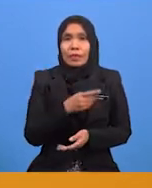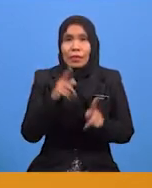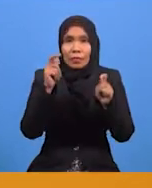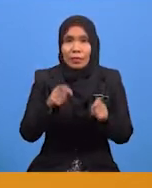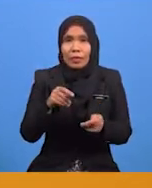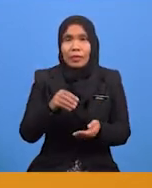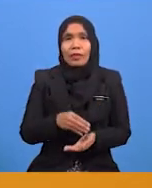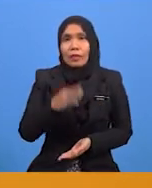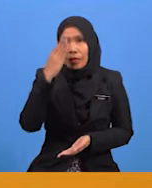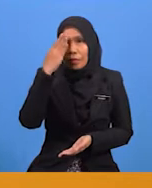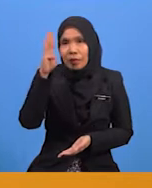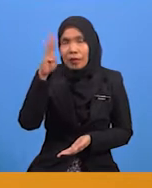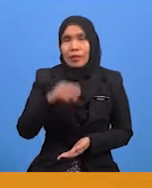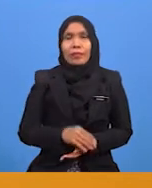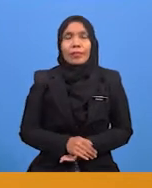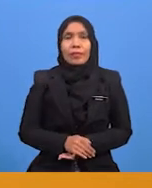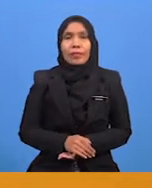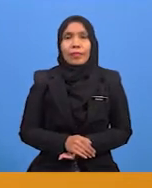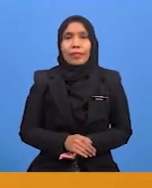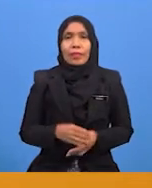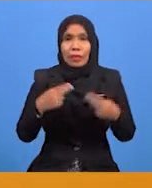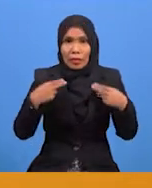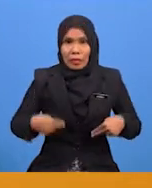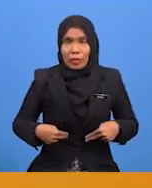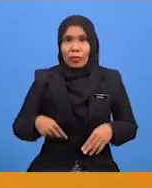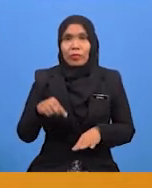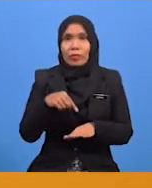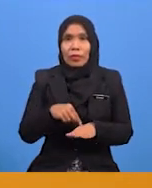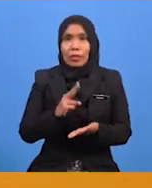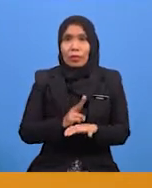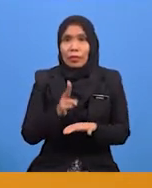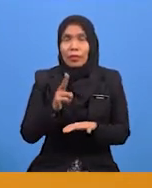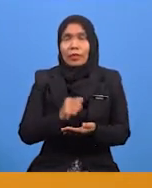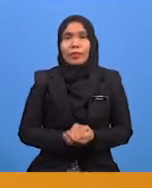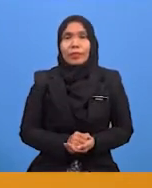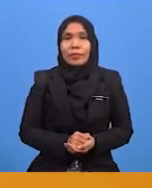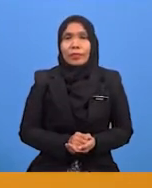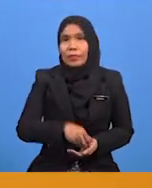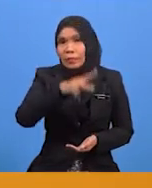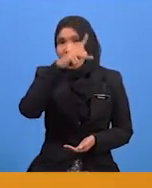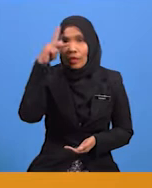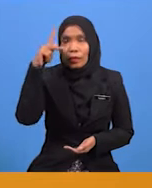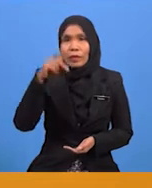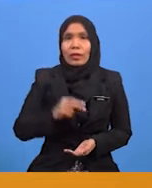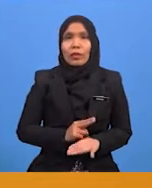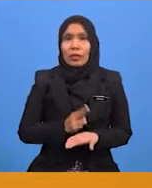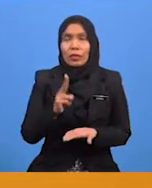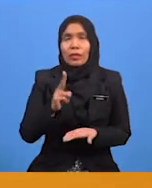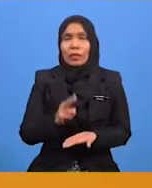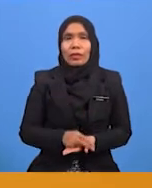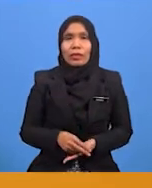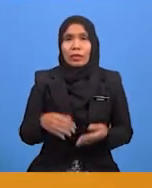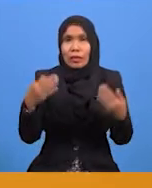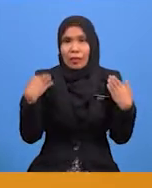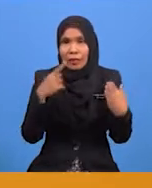kampus kerana universiti merupakan pusat percambahan pemikiran yang mana